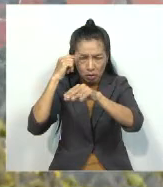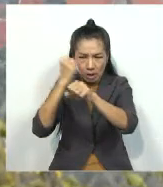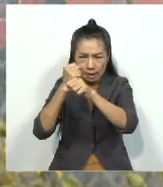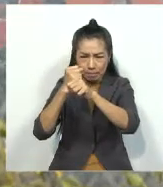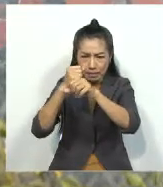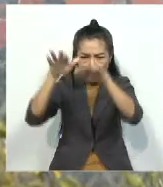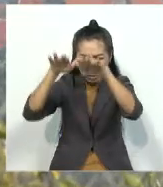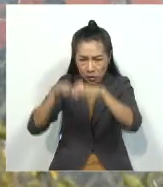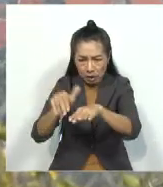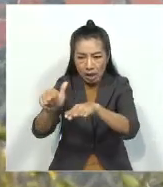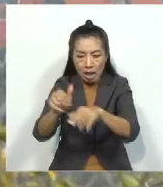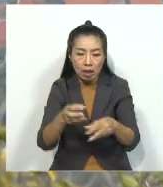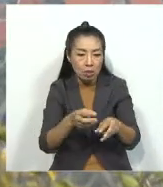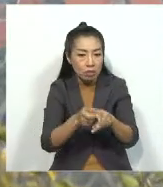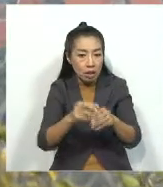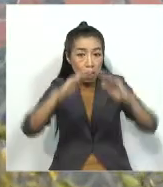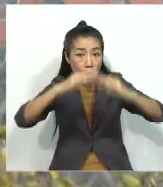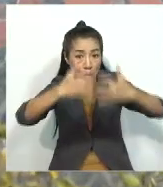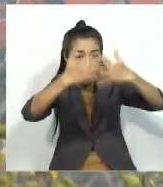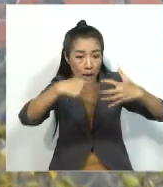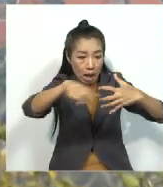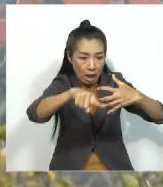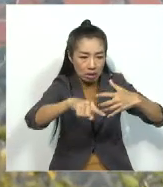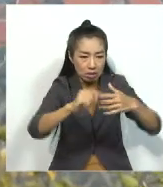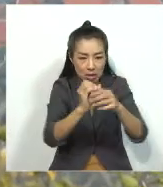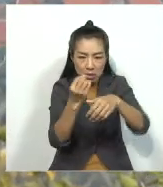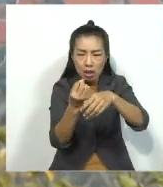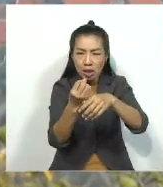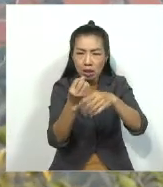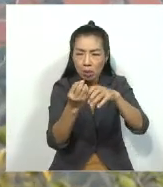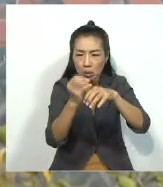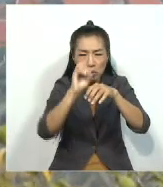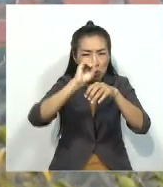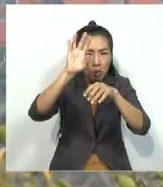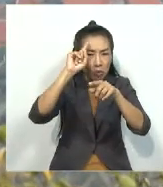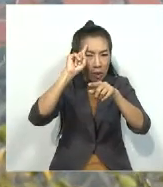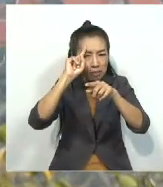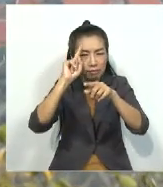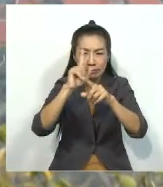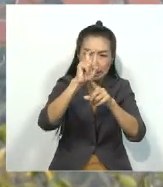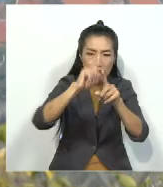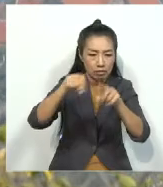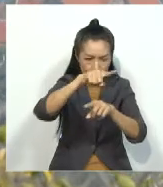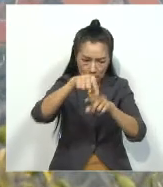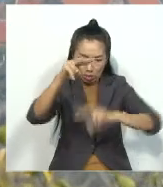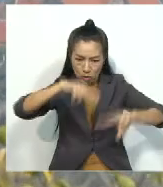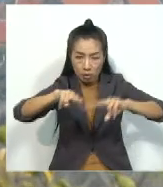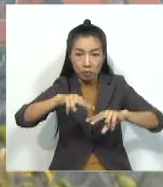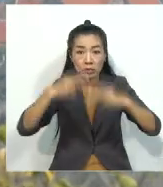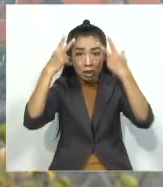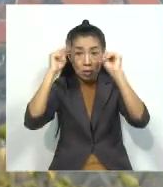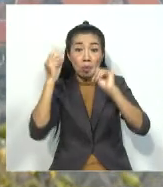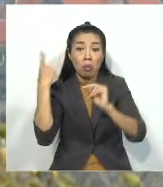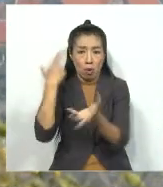มาตรการแก้ไขแล้วก็เน้นย้ำกับโรงงานที่ปล่อยควันพิษทำให้สภาพอากาศเสียอย่างจริงจังอีกด้วยนะฮะ คือนายกรัฐมนตรีพูด